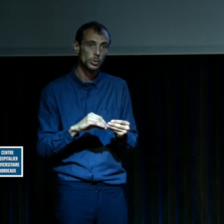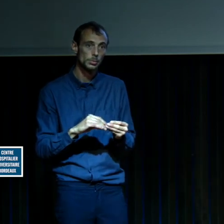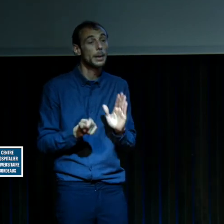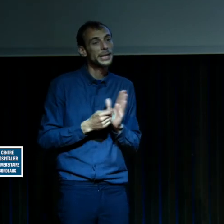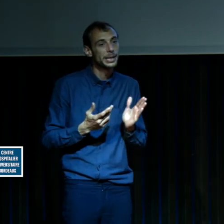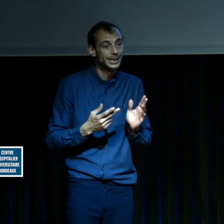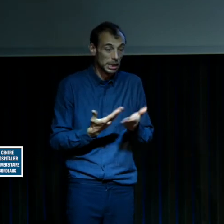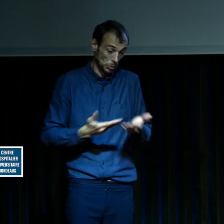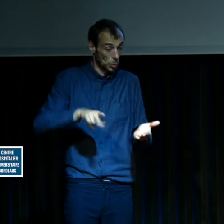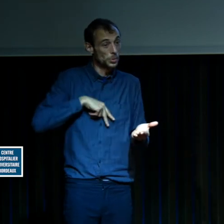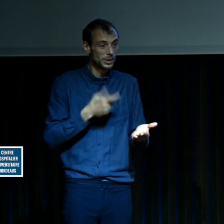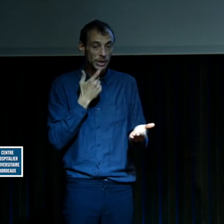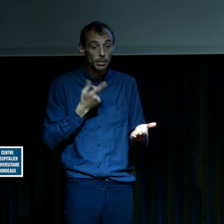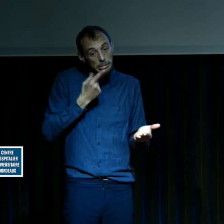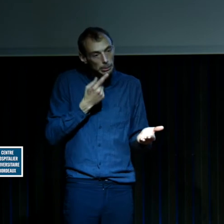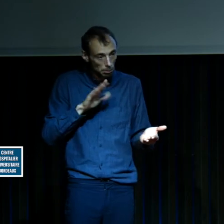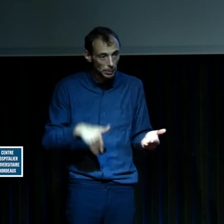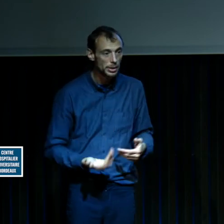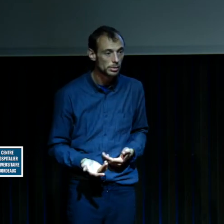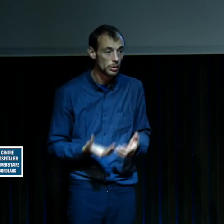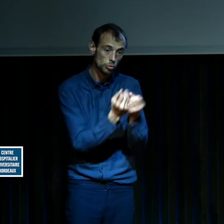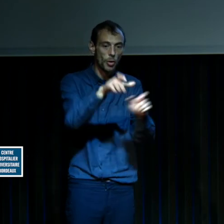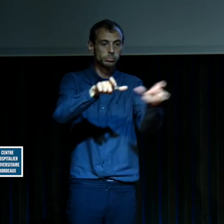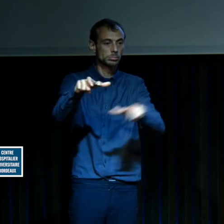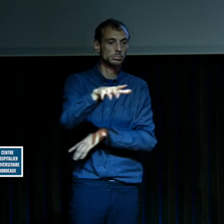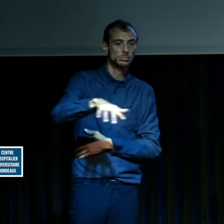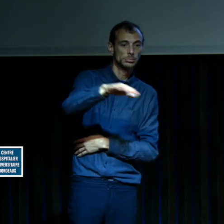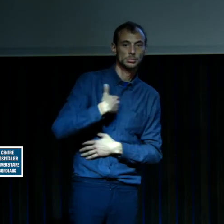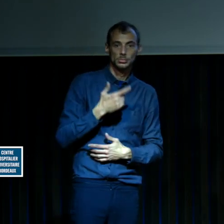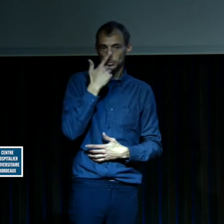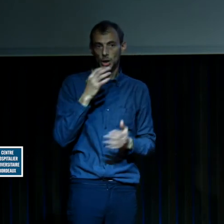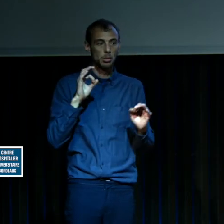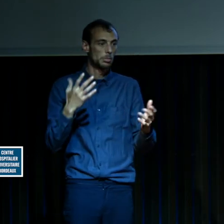bien, très souvent, les gens ont un mépris